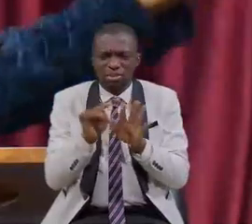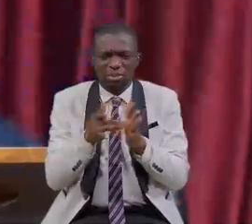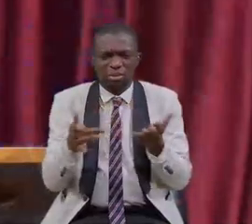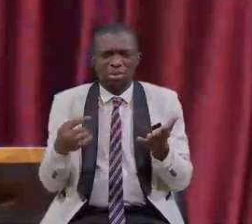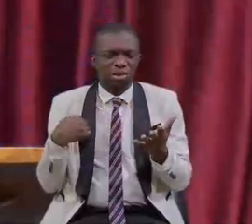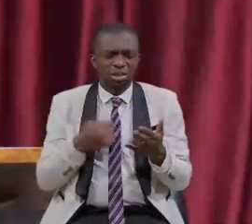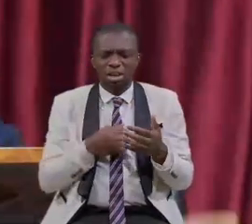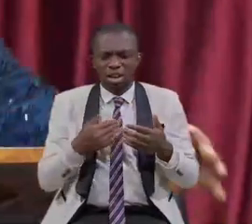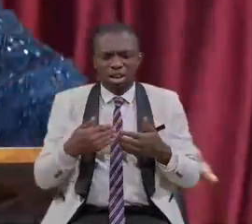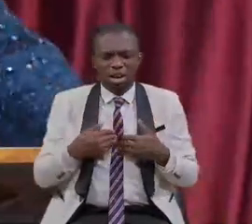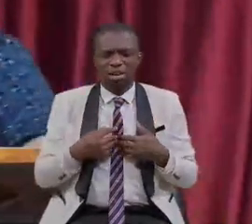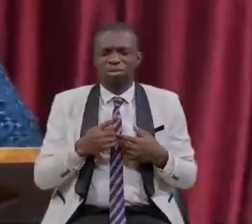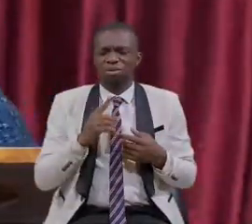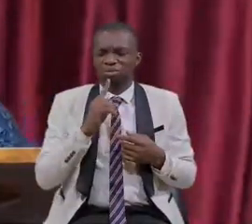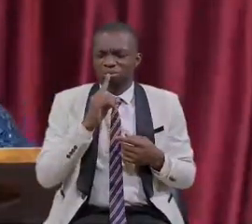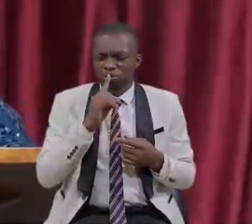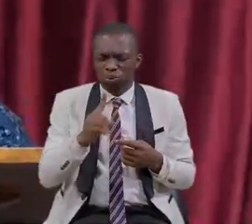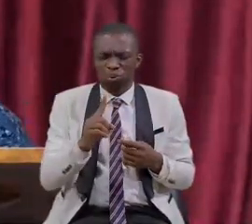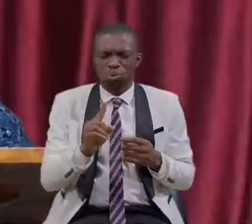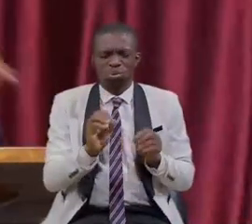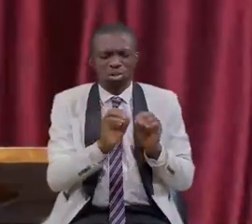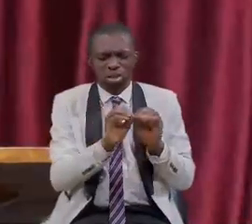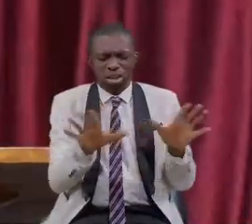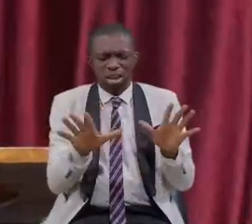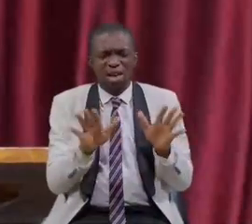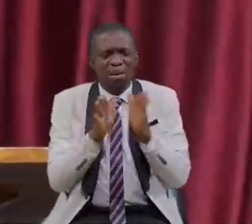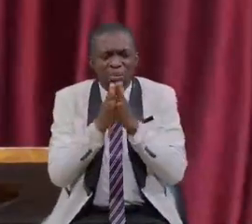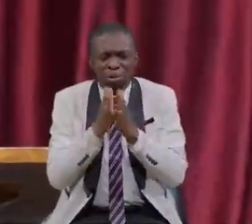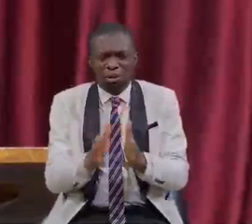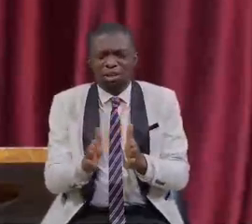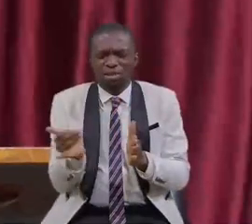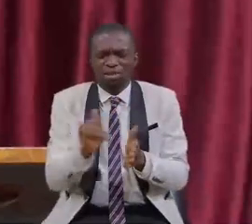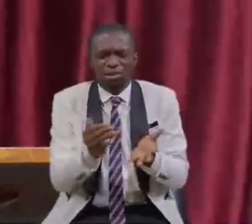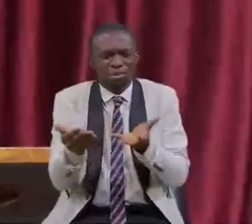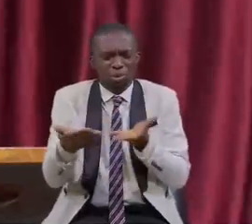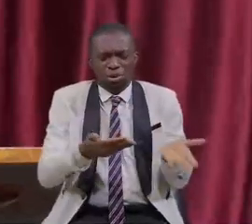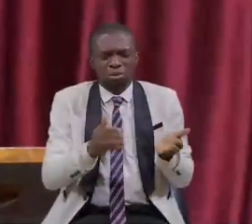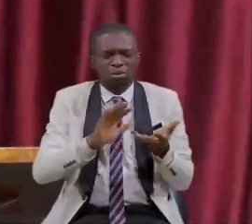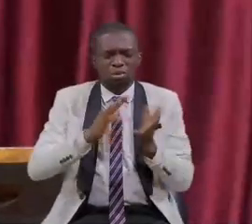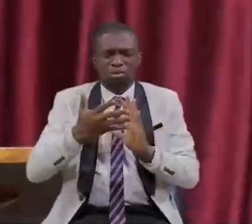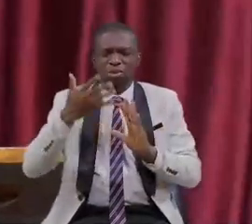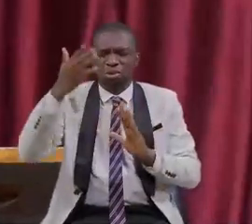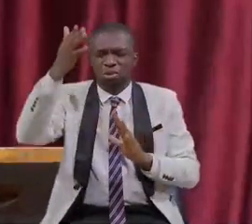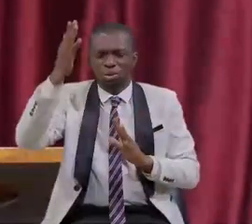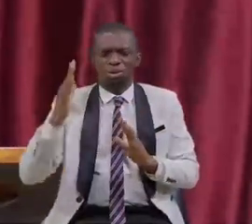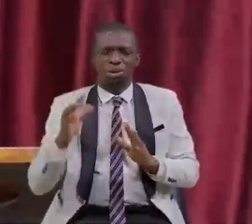Ils avaient des requêtes définies qu'ils ont présentées à Dieu. Et à la fin de la prière,